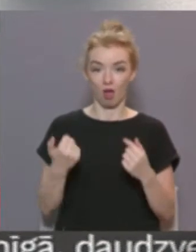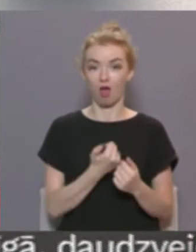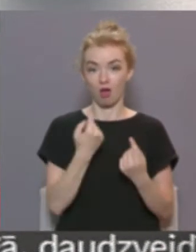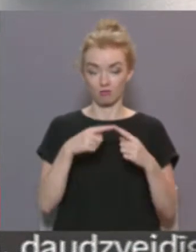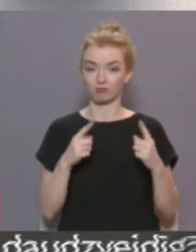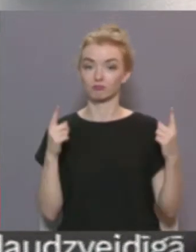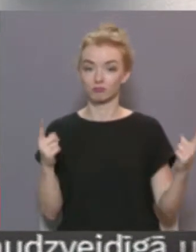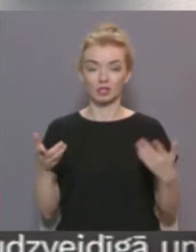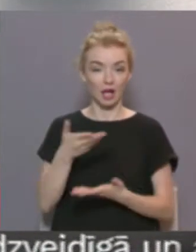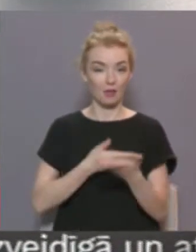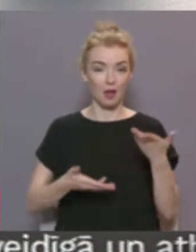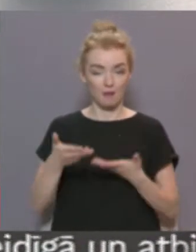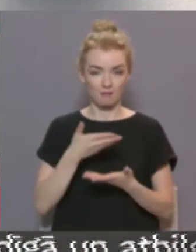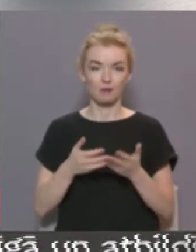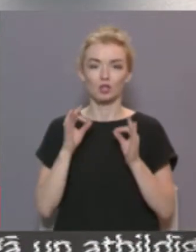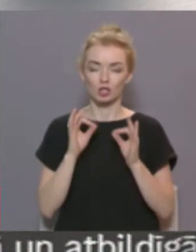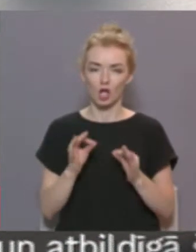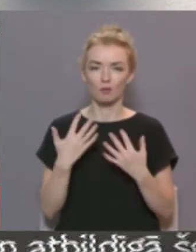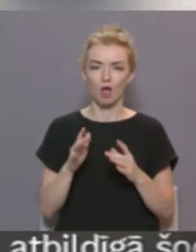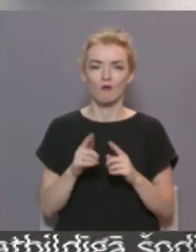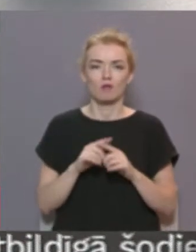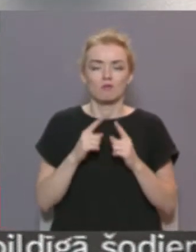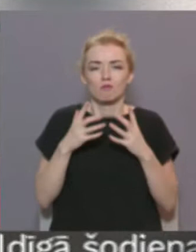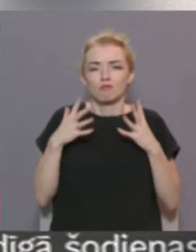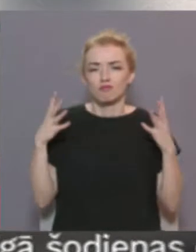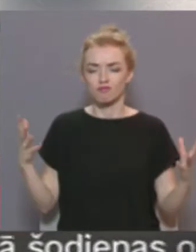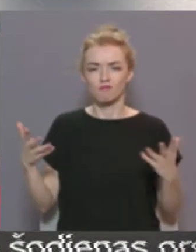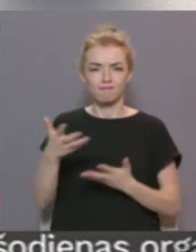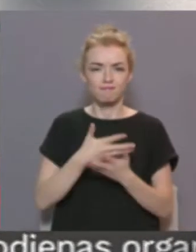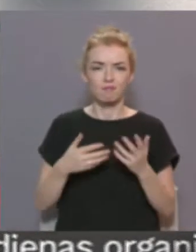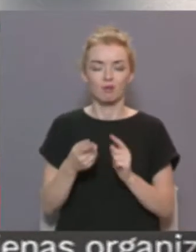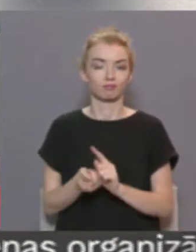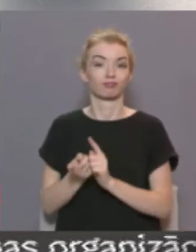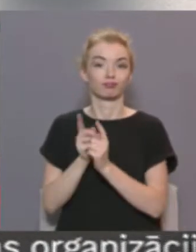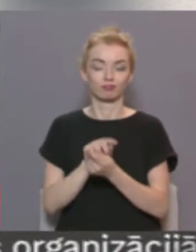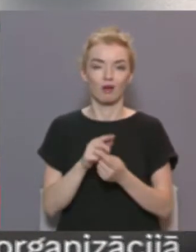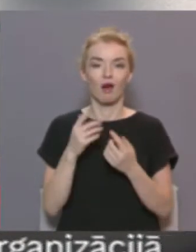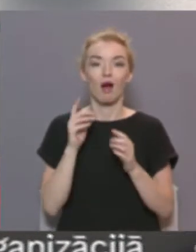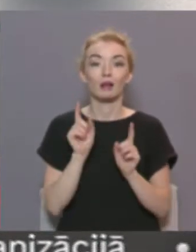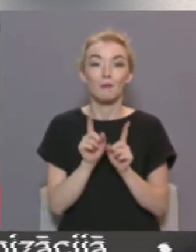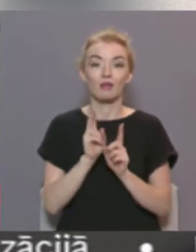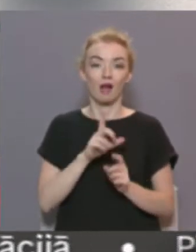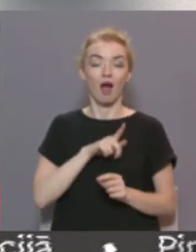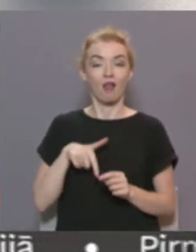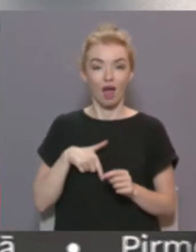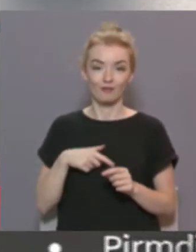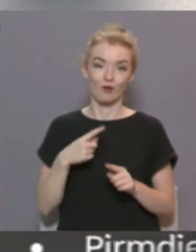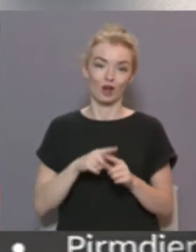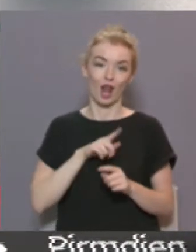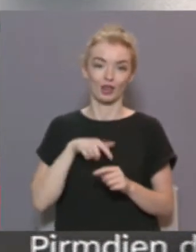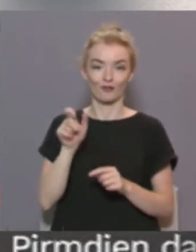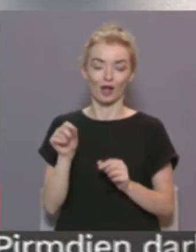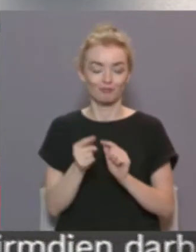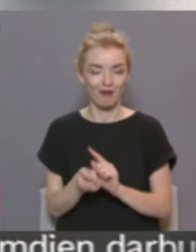Latviešu kopdarbība ir dzinusi dziļas saknes, kuplojas plašumā un arī pārtapusi, gluži tāpat kā pati Latvija un latvieši. Turpina